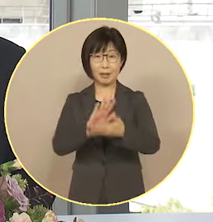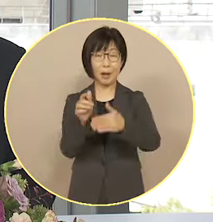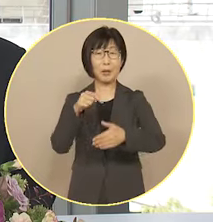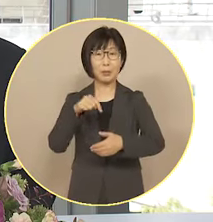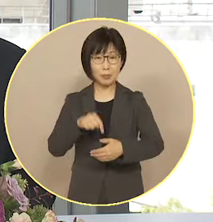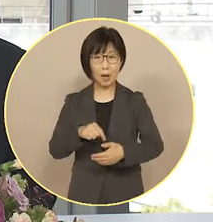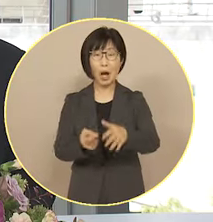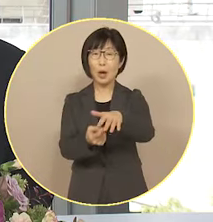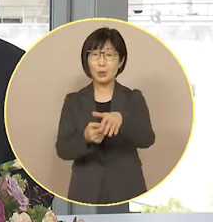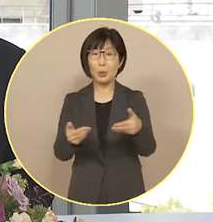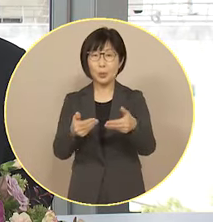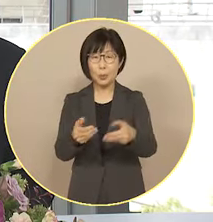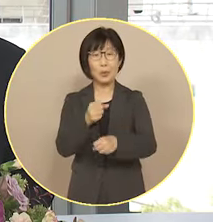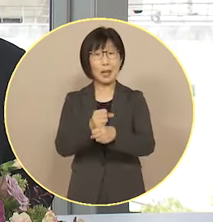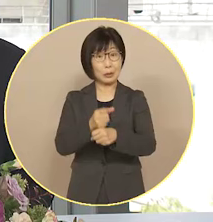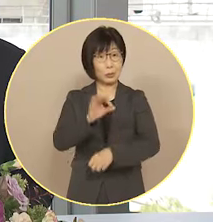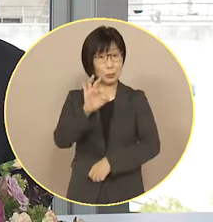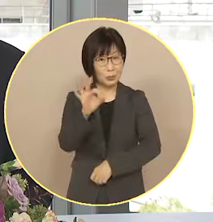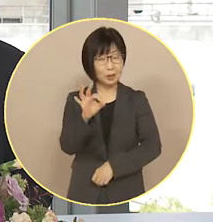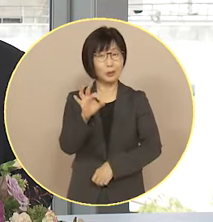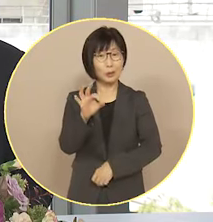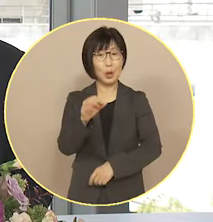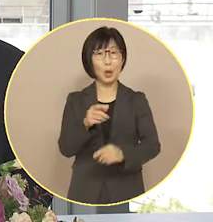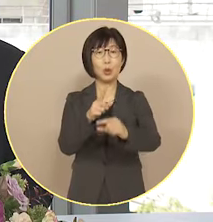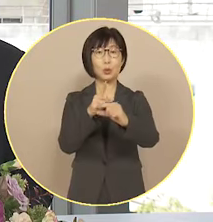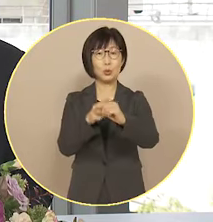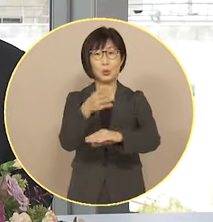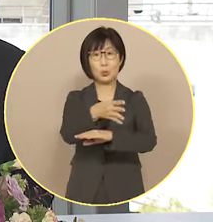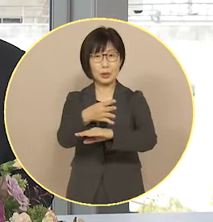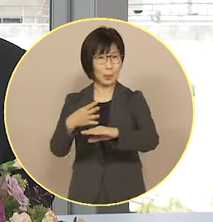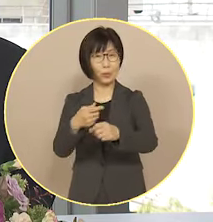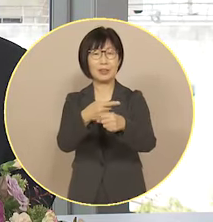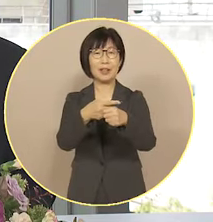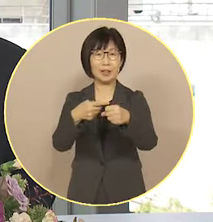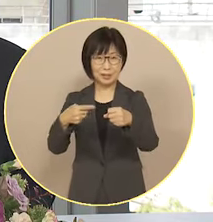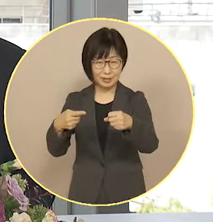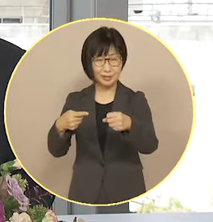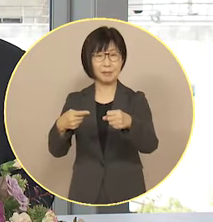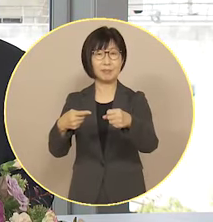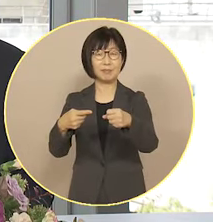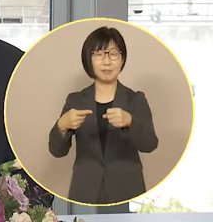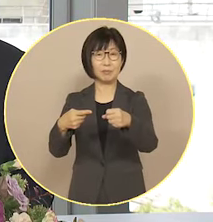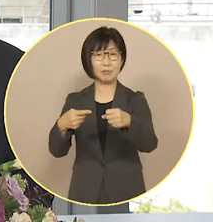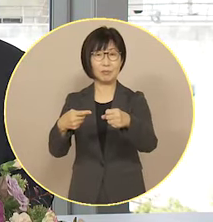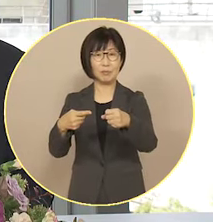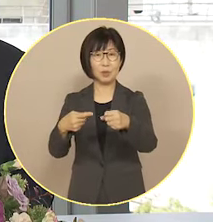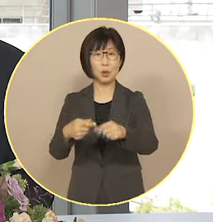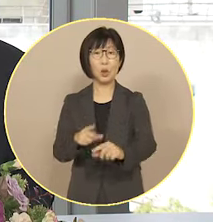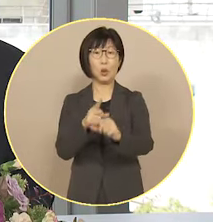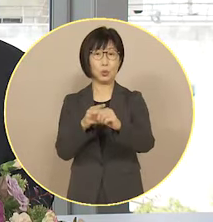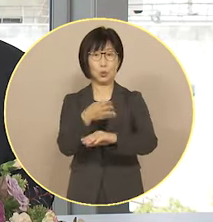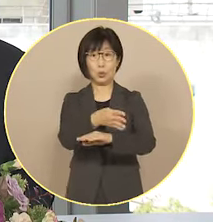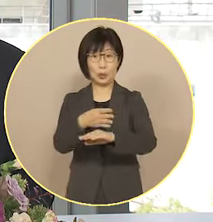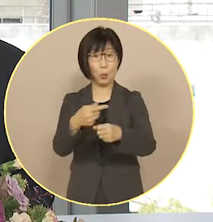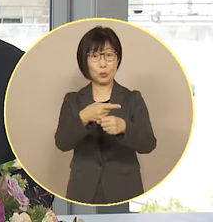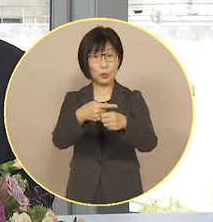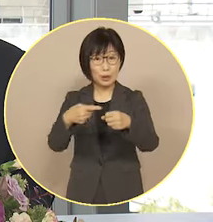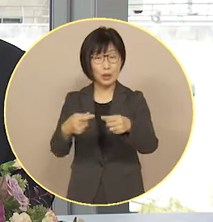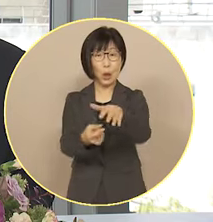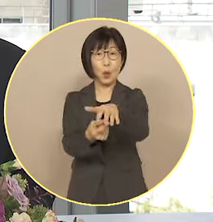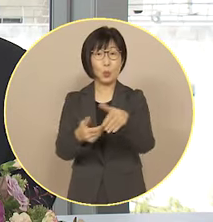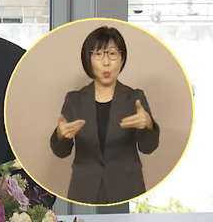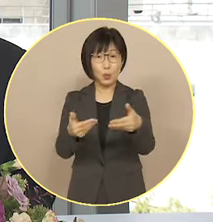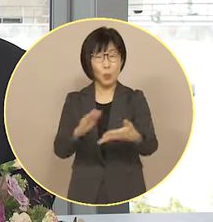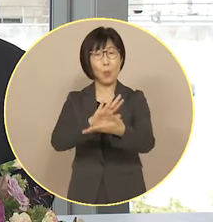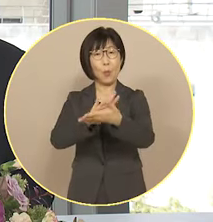県はですね農業産出学が中四国第1位となっていますのでえ中四国1の